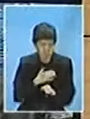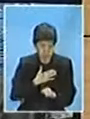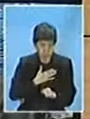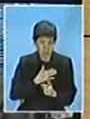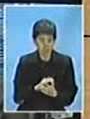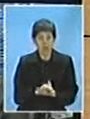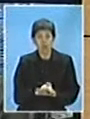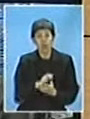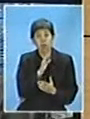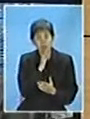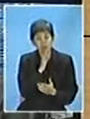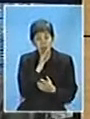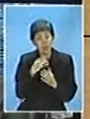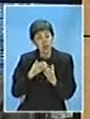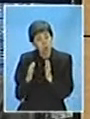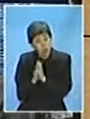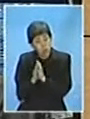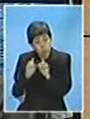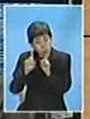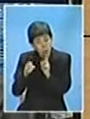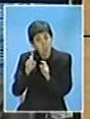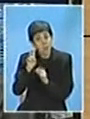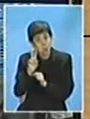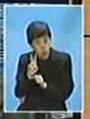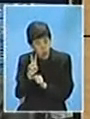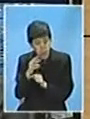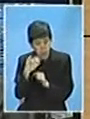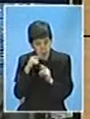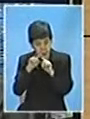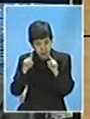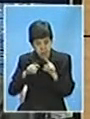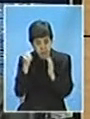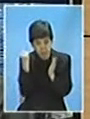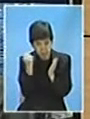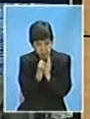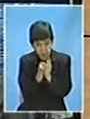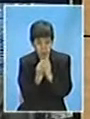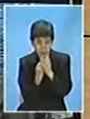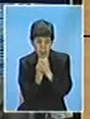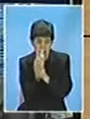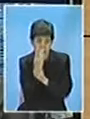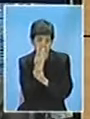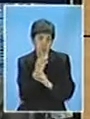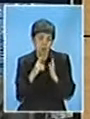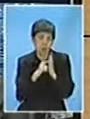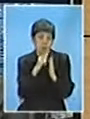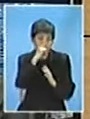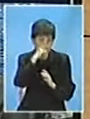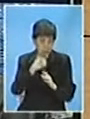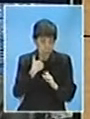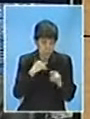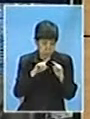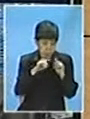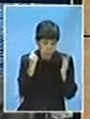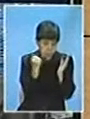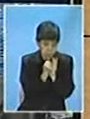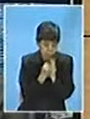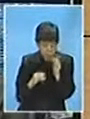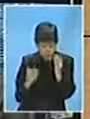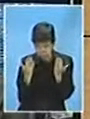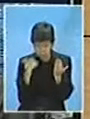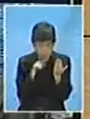าจะหมายรวมวงเล็บ2ซึ่งมีใบประกอบแพทย์แผนไทยและใบประกอบวิชาชีพแพทย์แผนไทยประยุกต์ไปด้วยผ